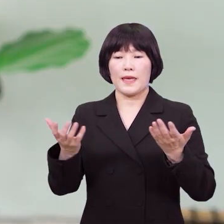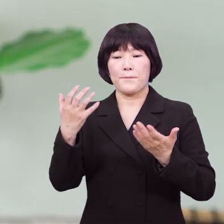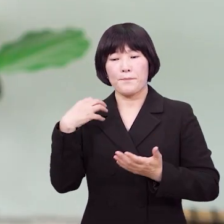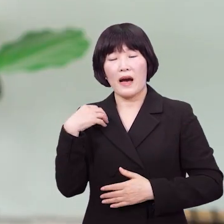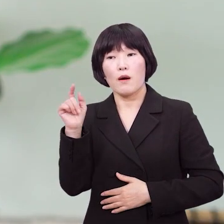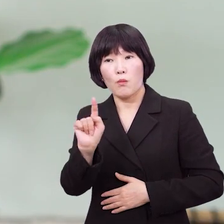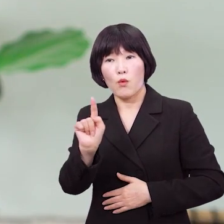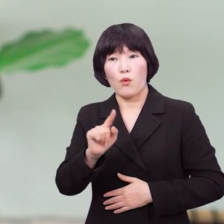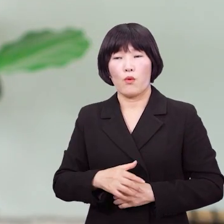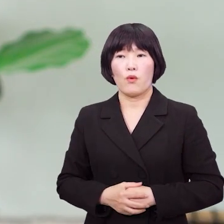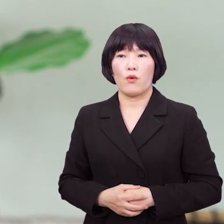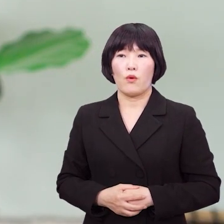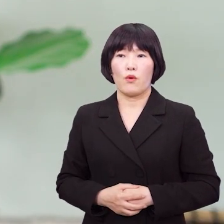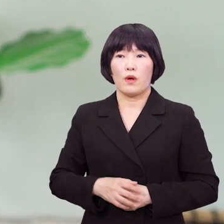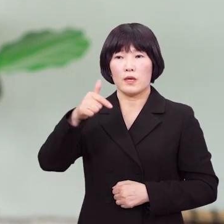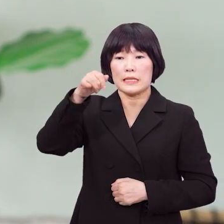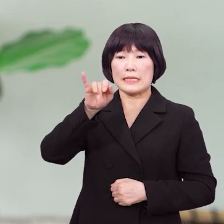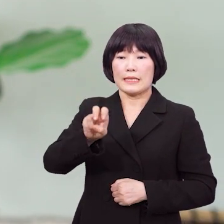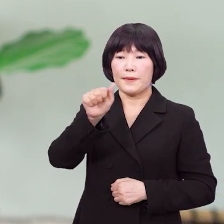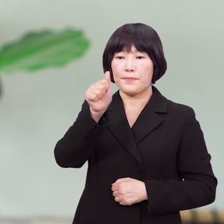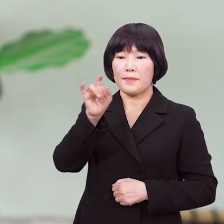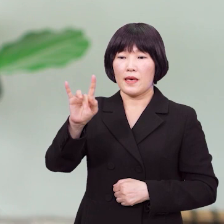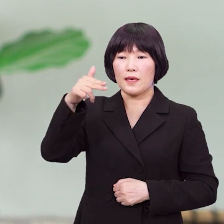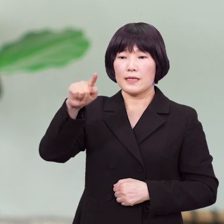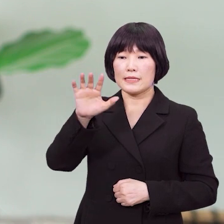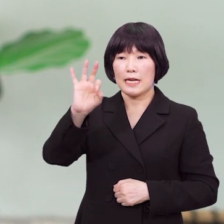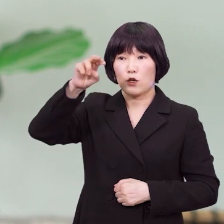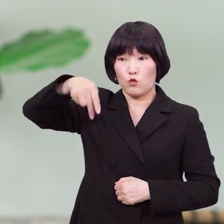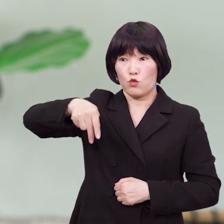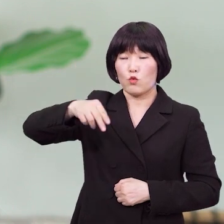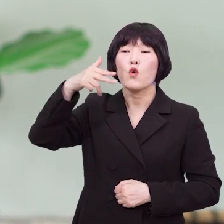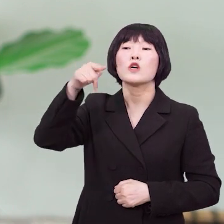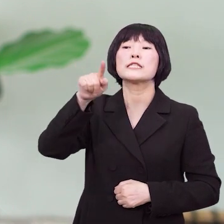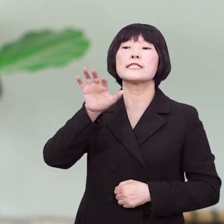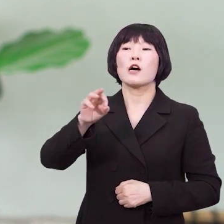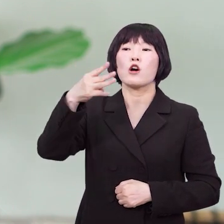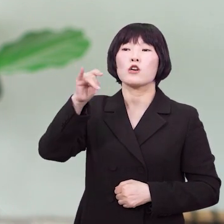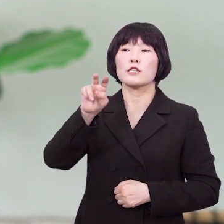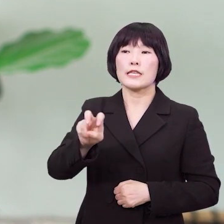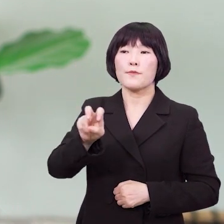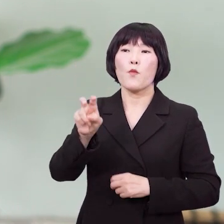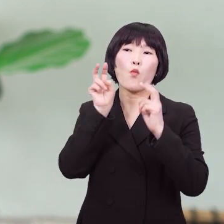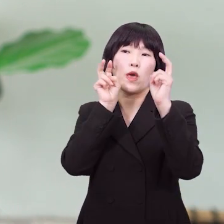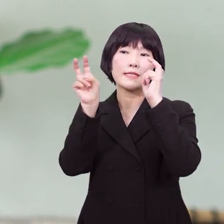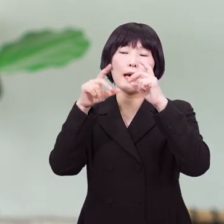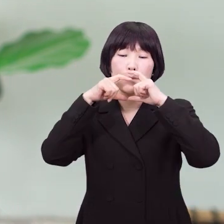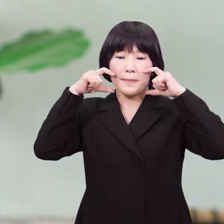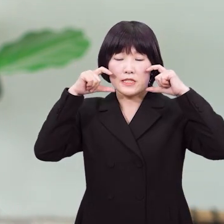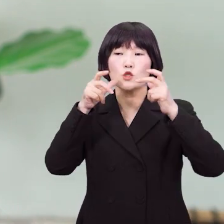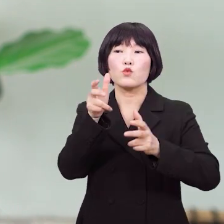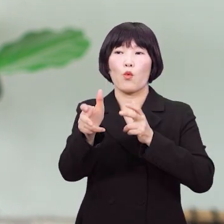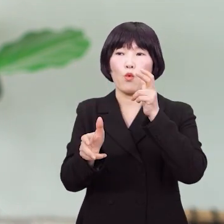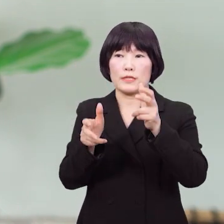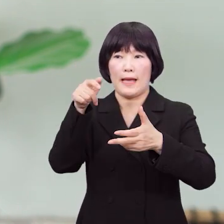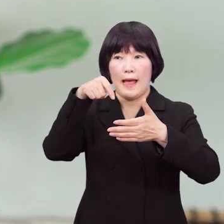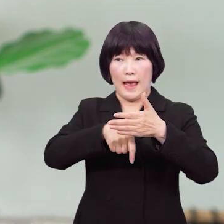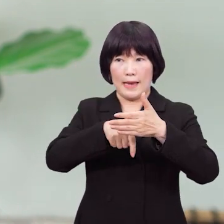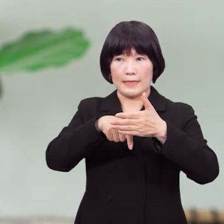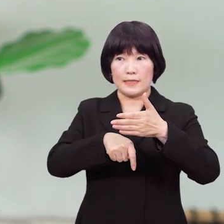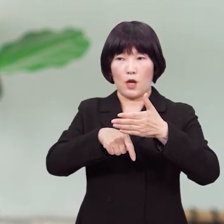무슨 일을 하고 있나요? 김해 당뇨에 있는 정림산업이라는 마스크